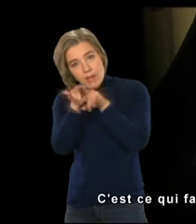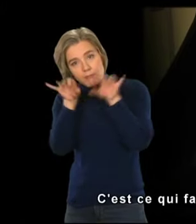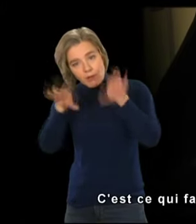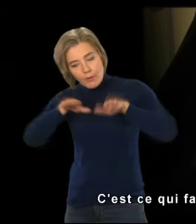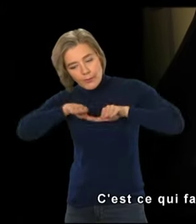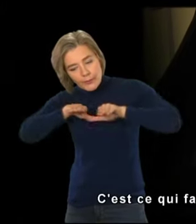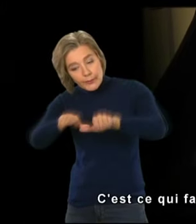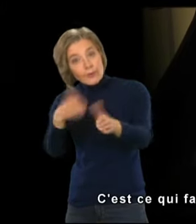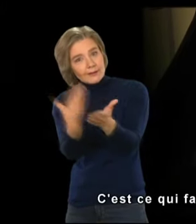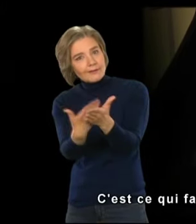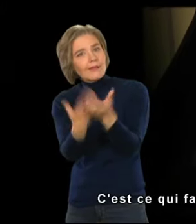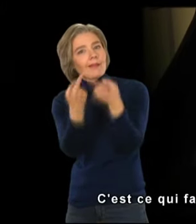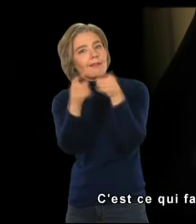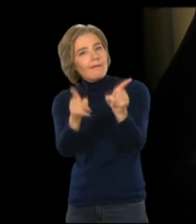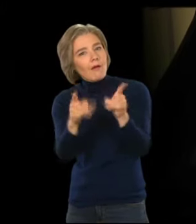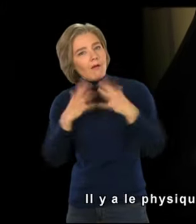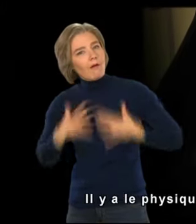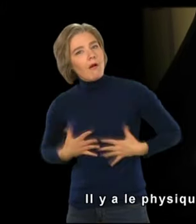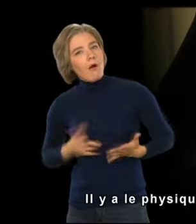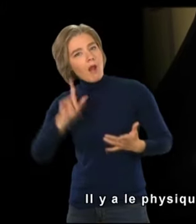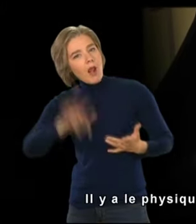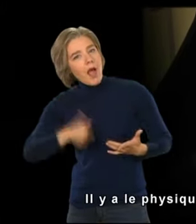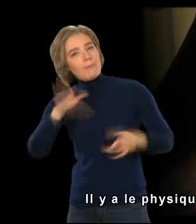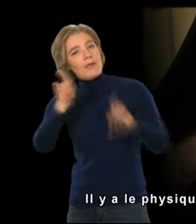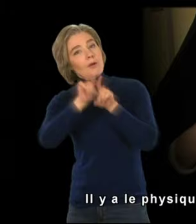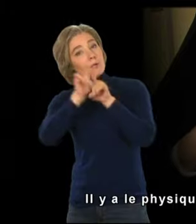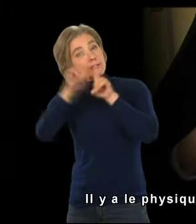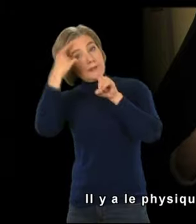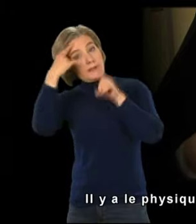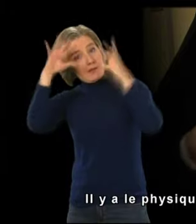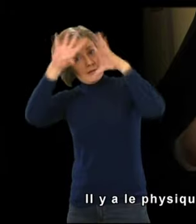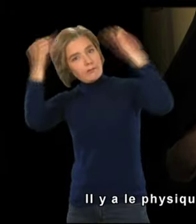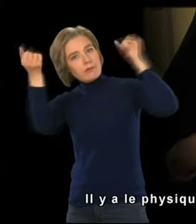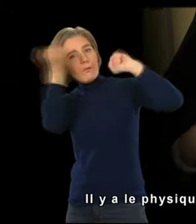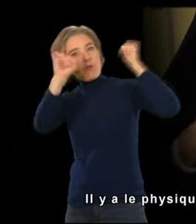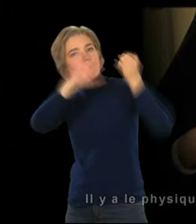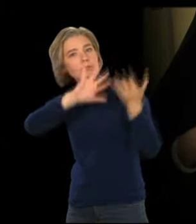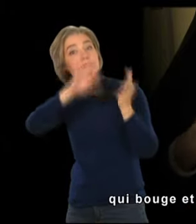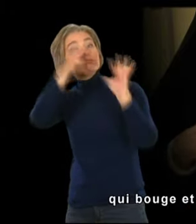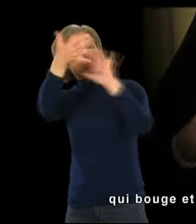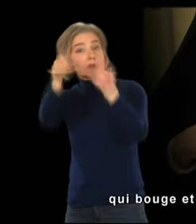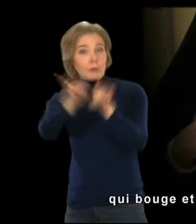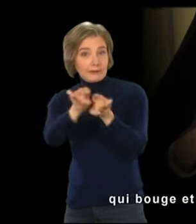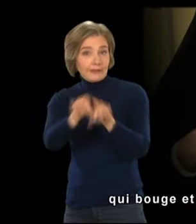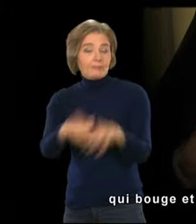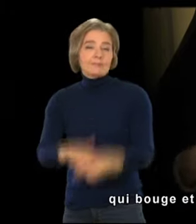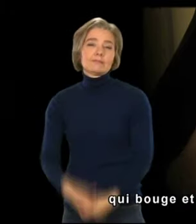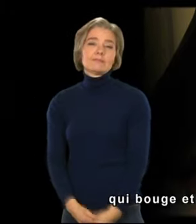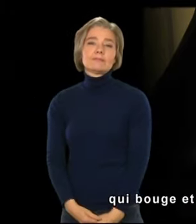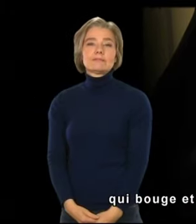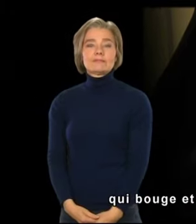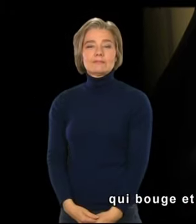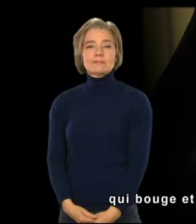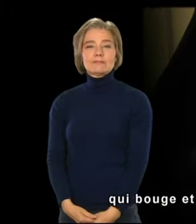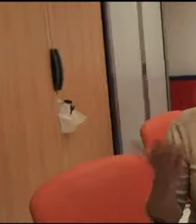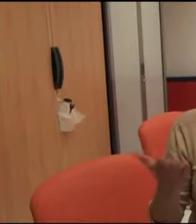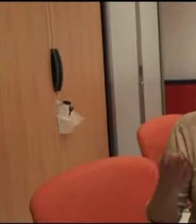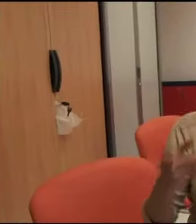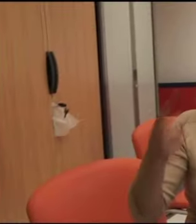C'est ça qui fait la différence. Il y a le physique et il y a l'esprit qui bouge aussi et qui évolue